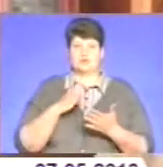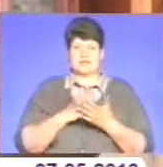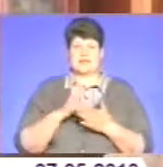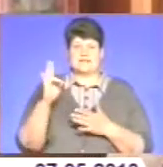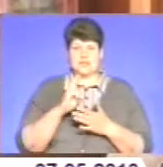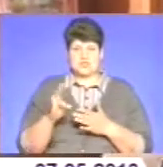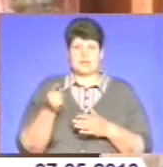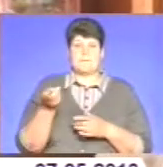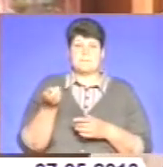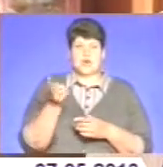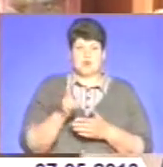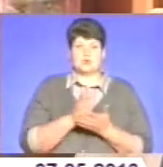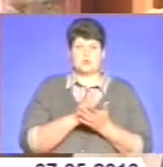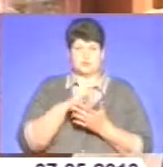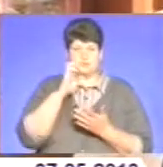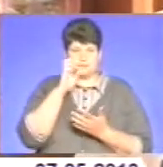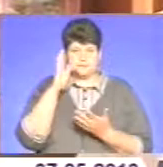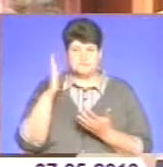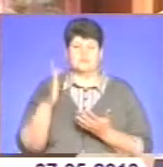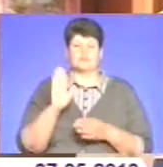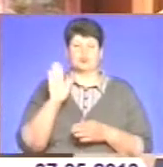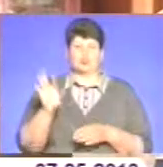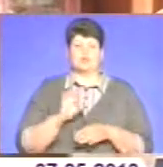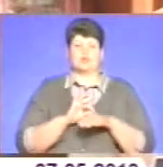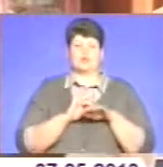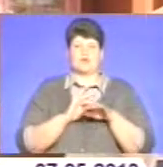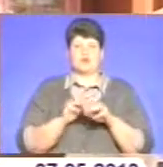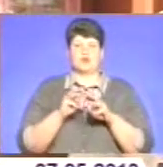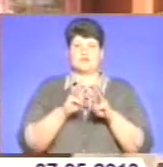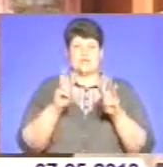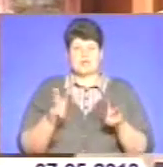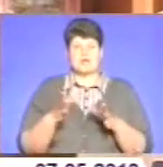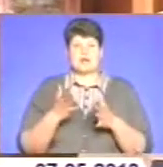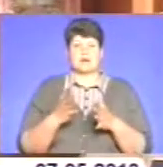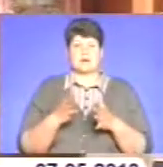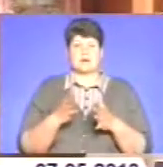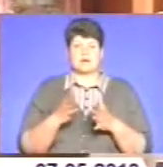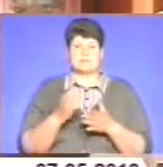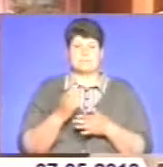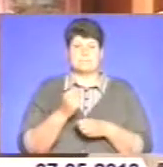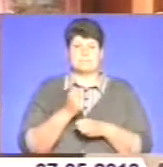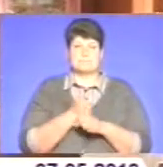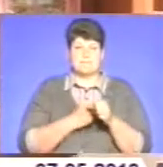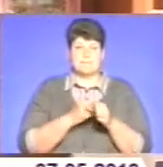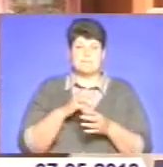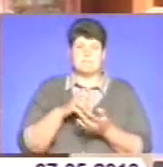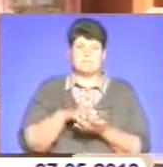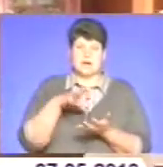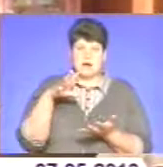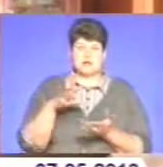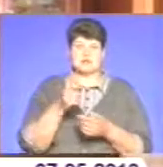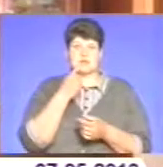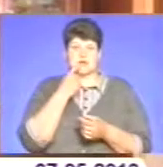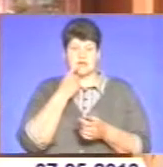священник, проводиться служба, буде проведено освячення пасок і яйця. У нас в кожній групі є свої корзинки,